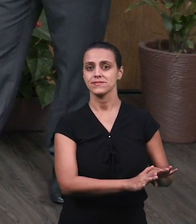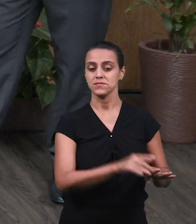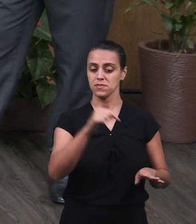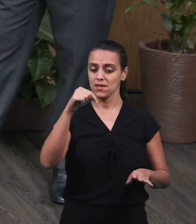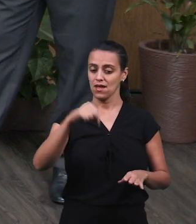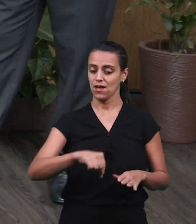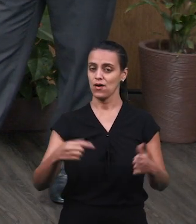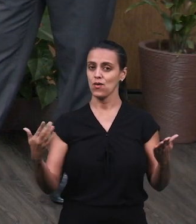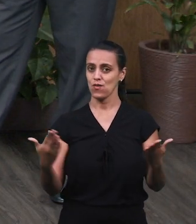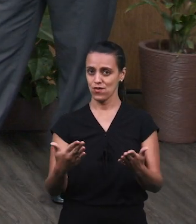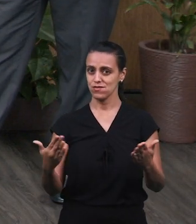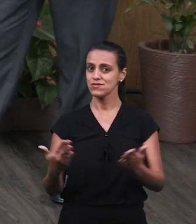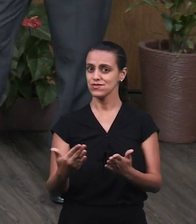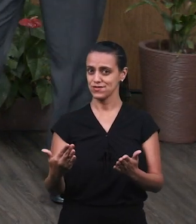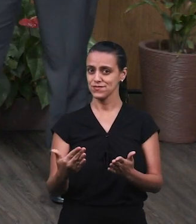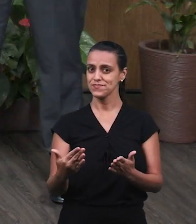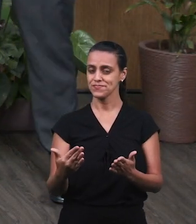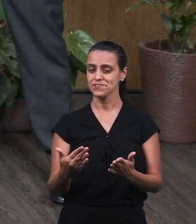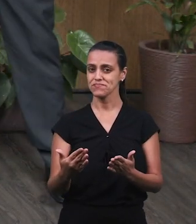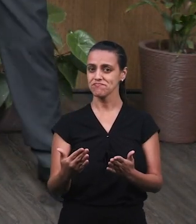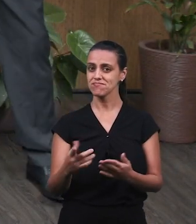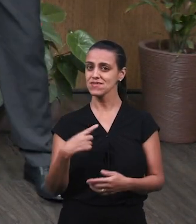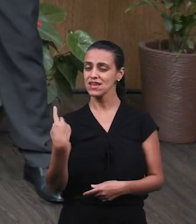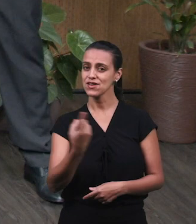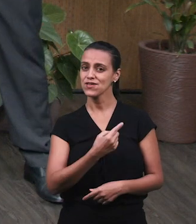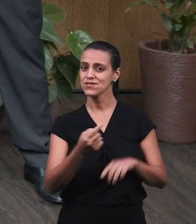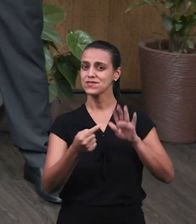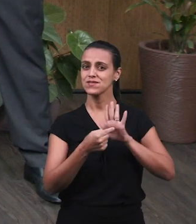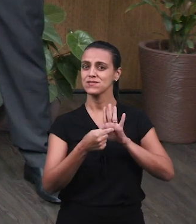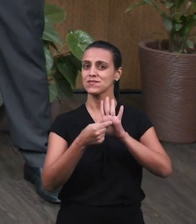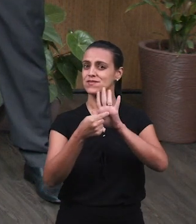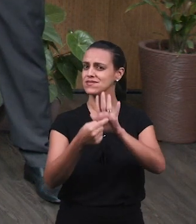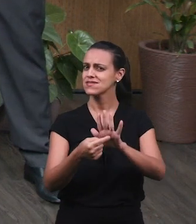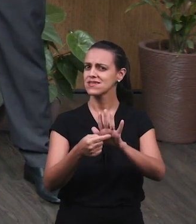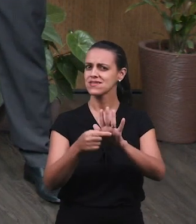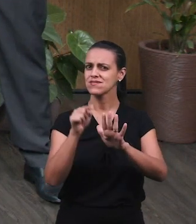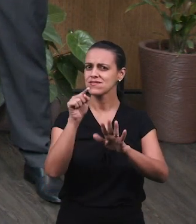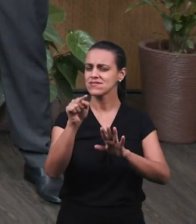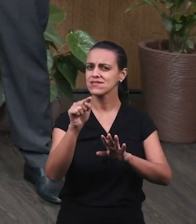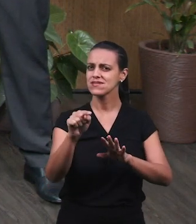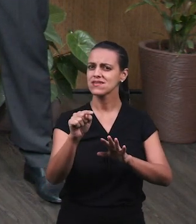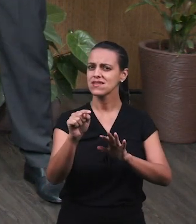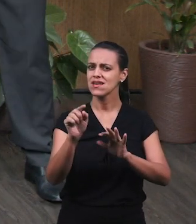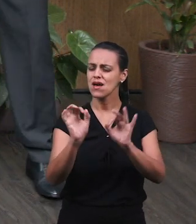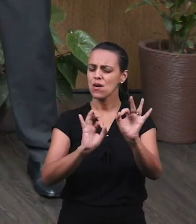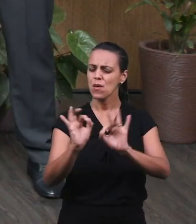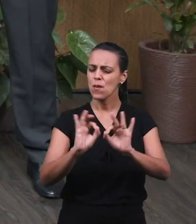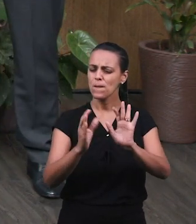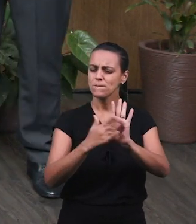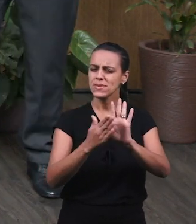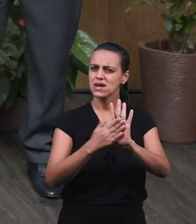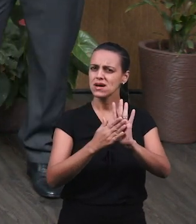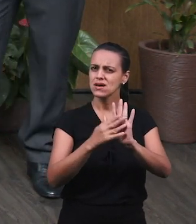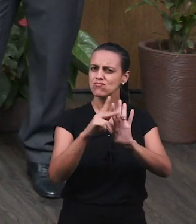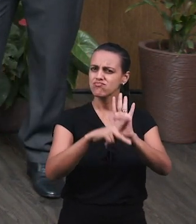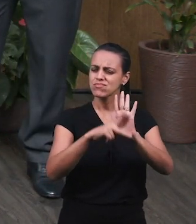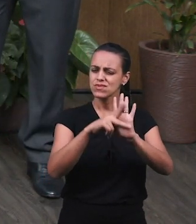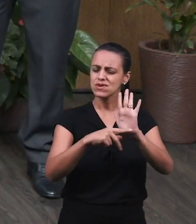programmation, alors Daniel et tous, nous allons montrer le plan ou le projet de Dieu